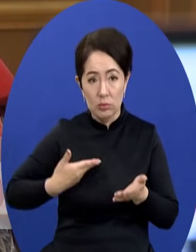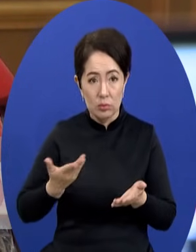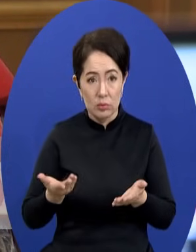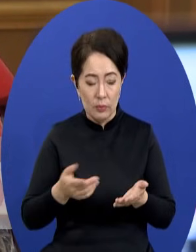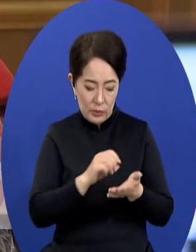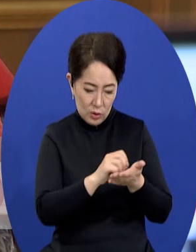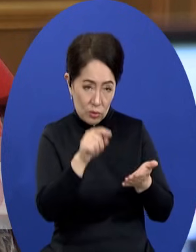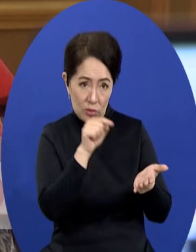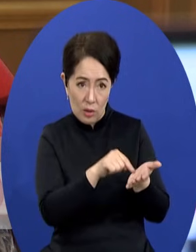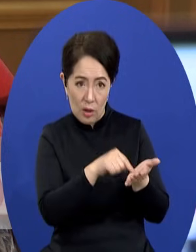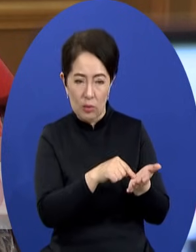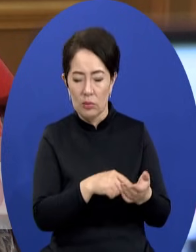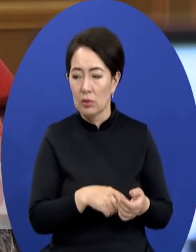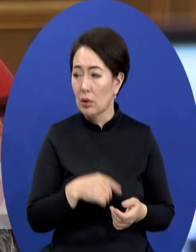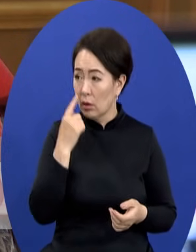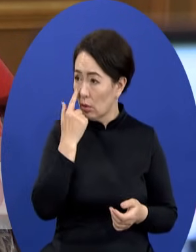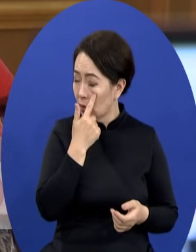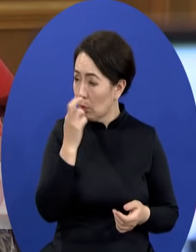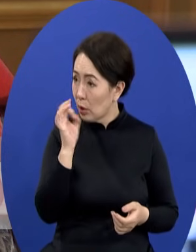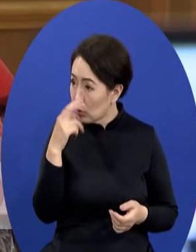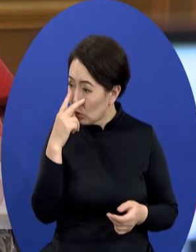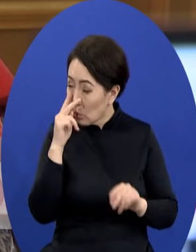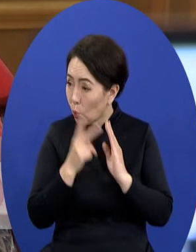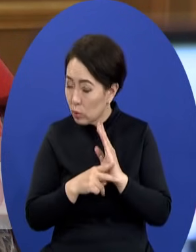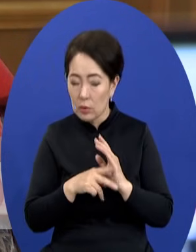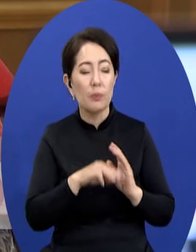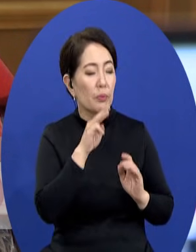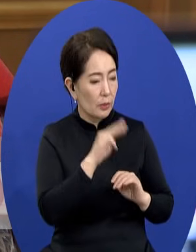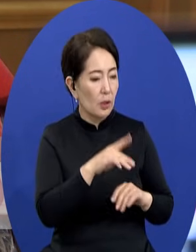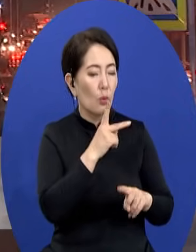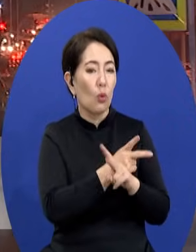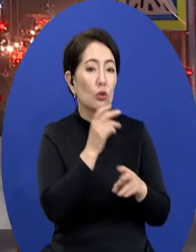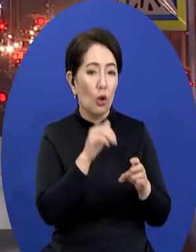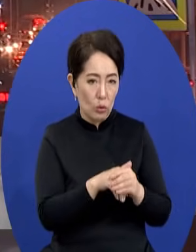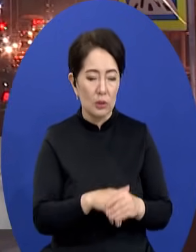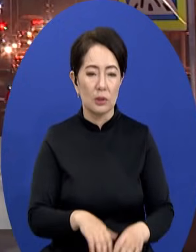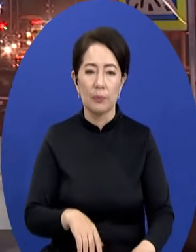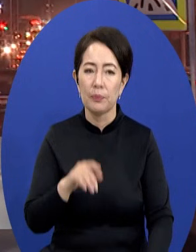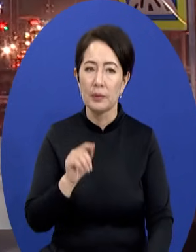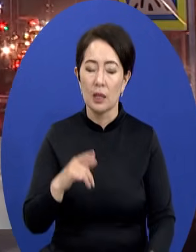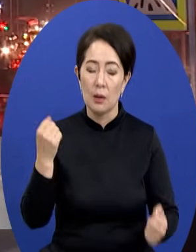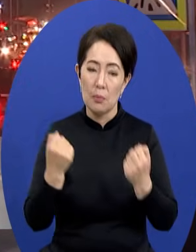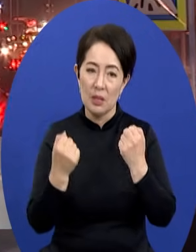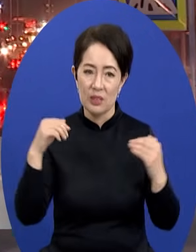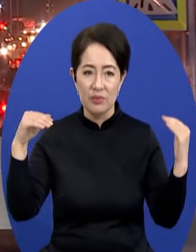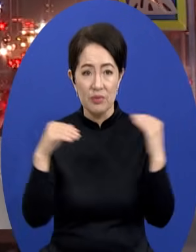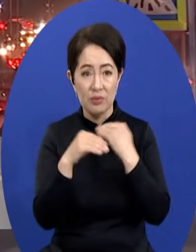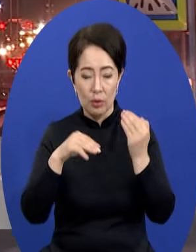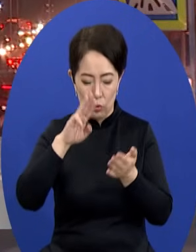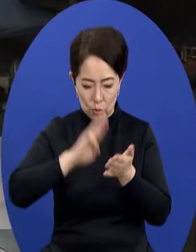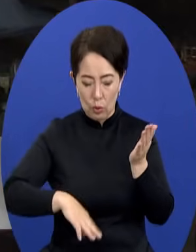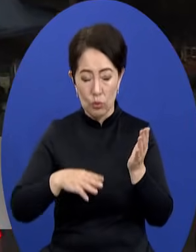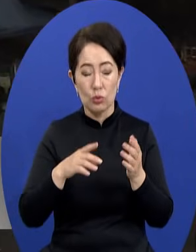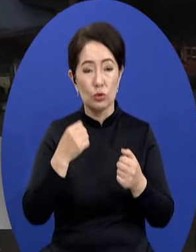байгаагаар бодтой үнэлнэ гэсэн үг юм байна. Тийм, хуульчилт хуулийн тусгаж өгсөн гэдэг хэлээ. Замын хөдөлгөөнд оролцохдоо зөрчил гаргаж торгуулсан